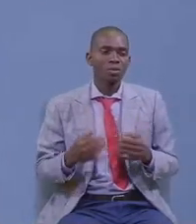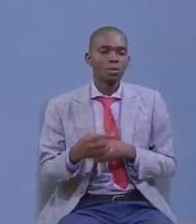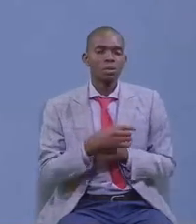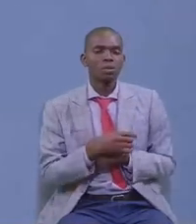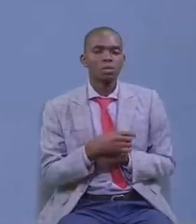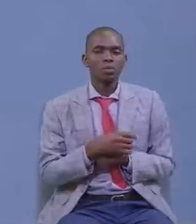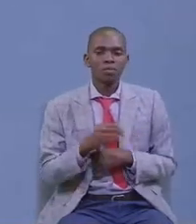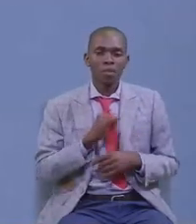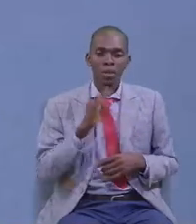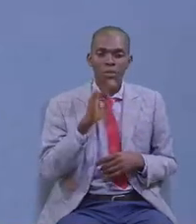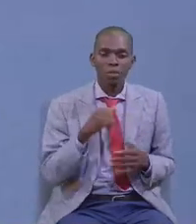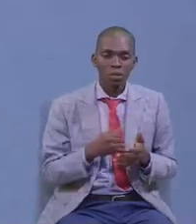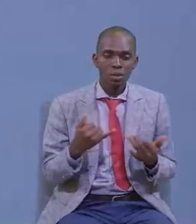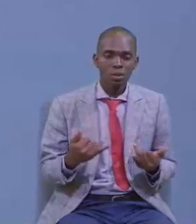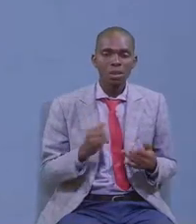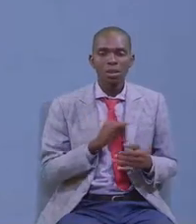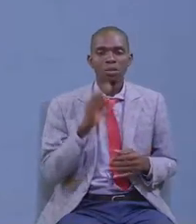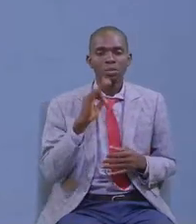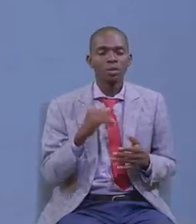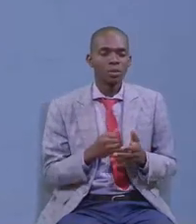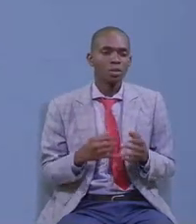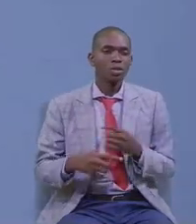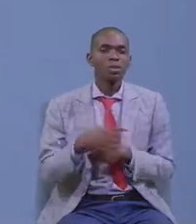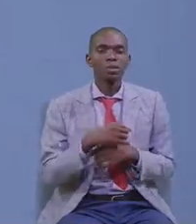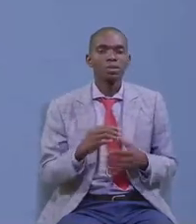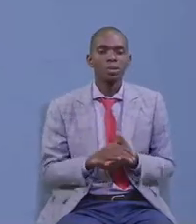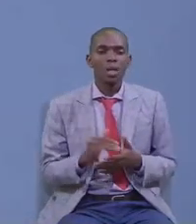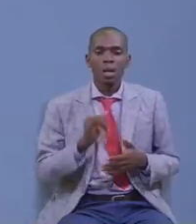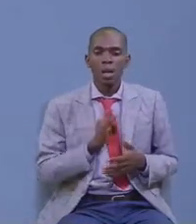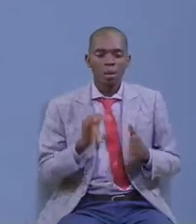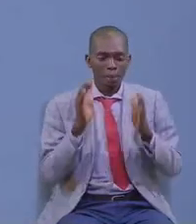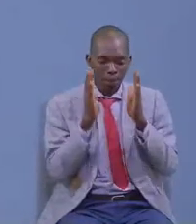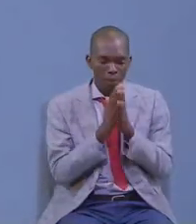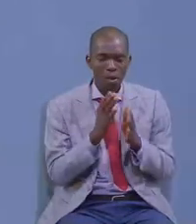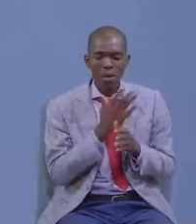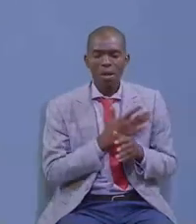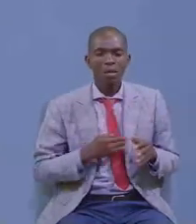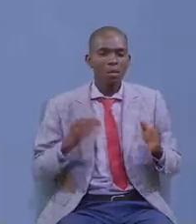Je le fais et je le fais encore. Je prie et je prie encore.